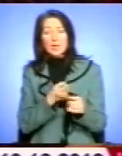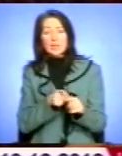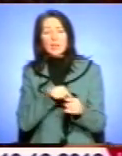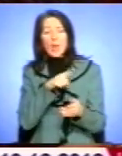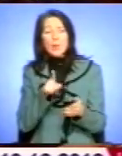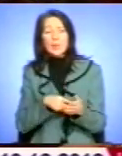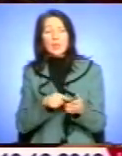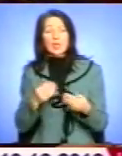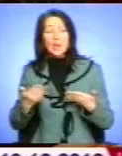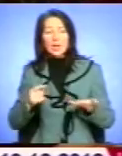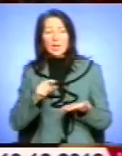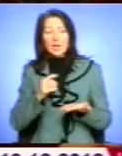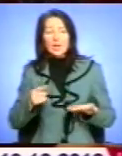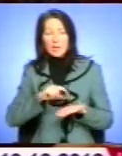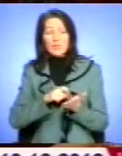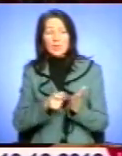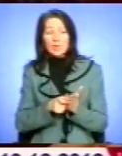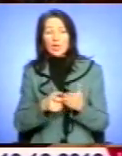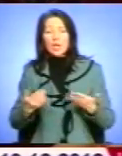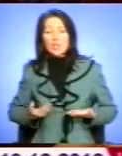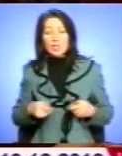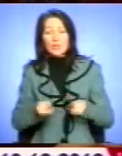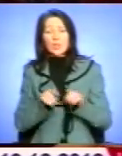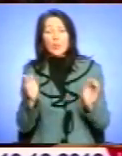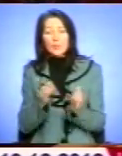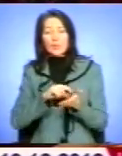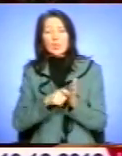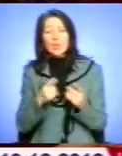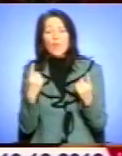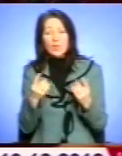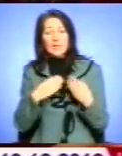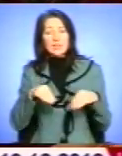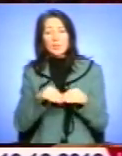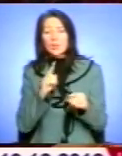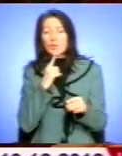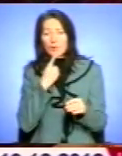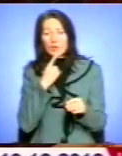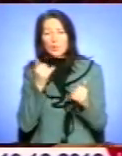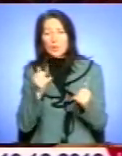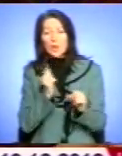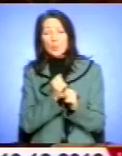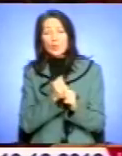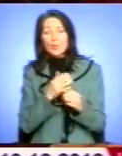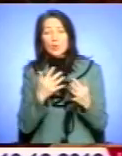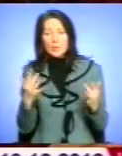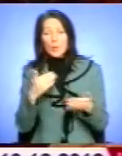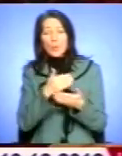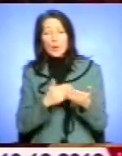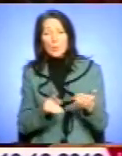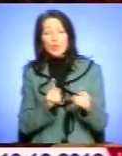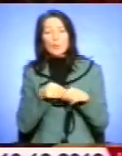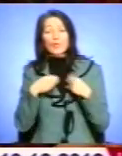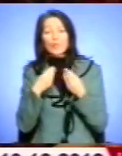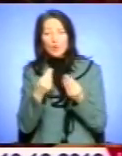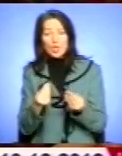такій невеличкій квартирі, в великій сім'ї, це надзвичайно важко. Ми зараз працюємо над цілим рядом програм, щоб